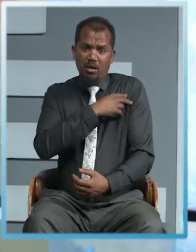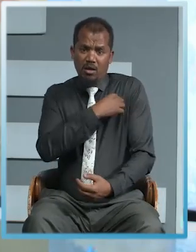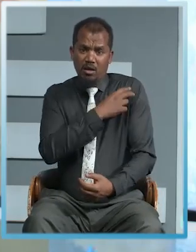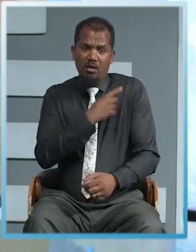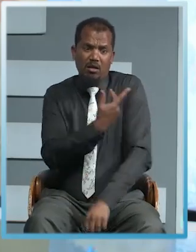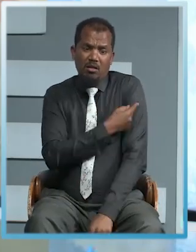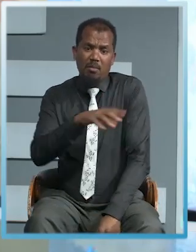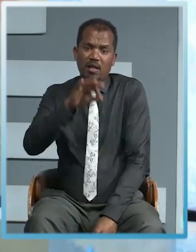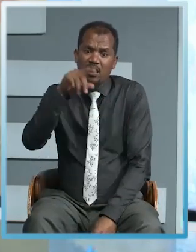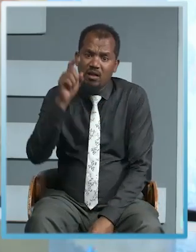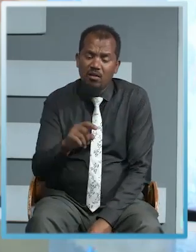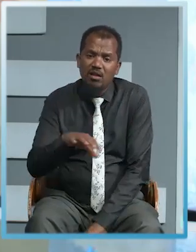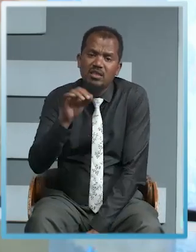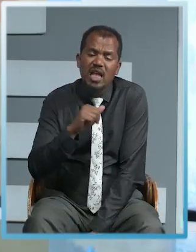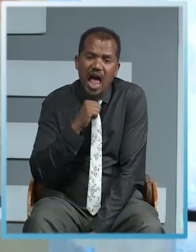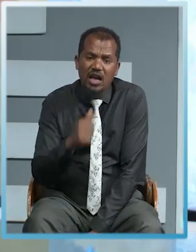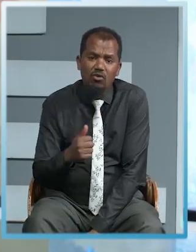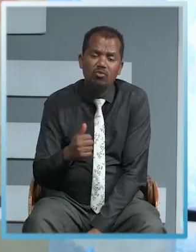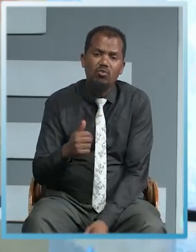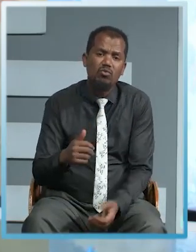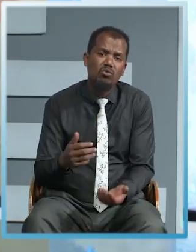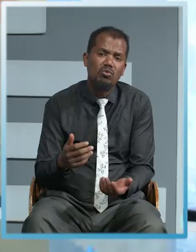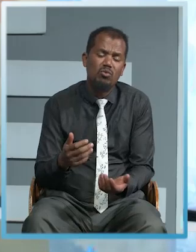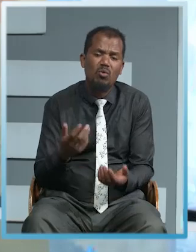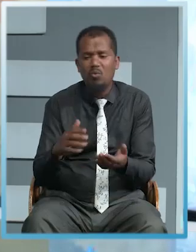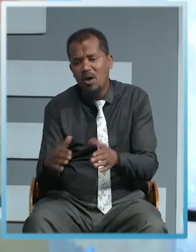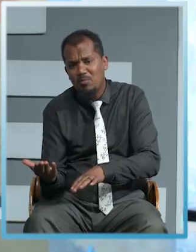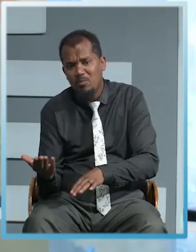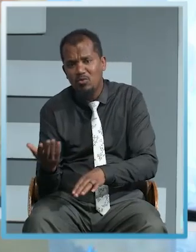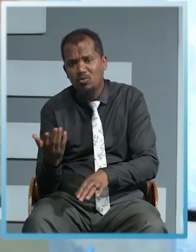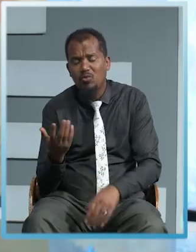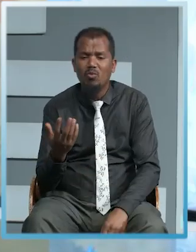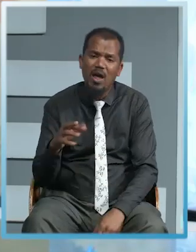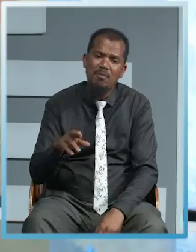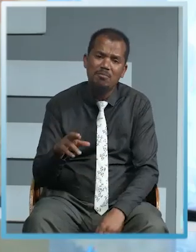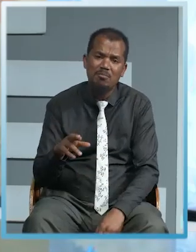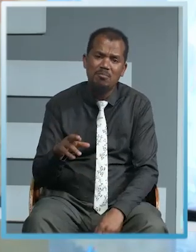ባክ ክትባት ማግኘት ሲገባቸው ሳያገኙ ወይ የሚሞቱ ወይ